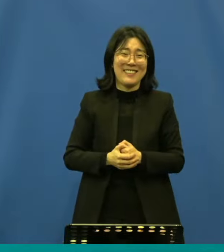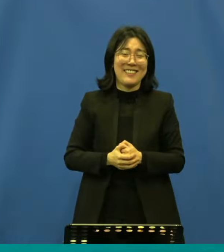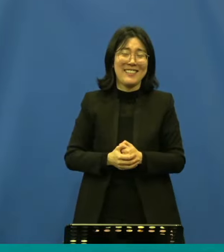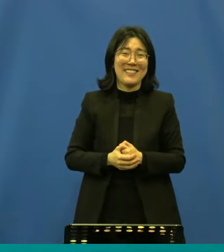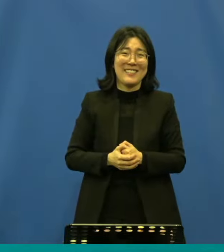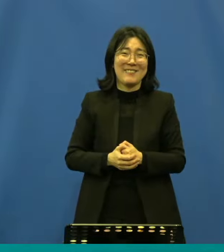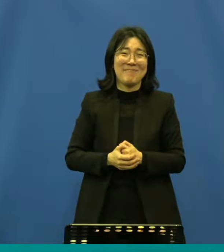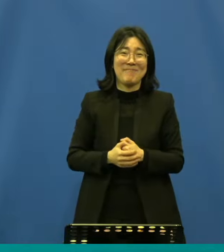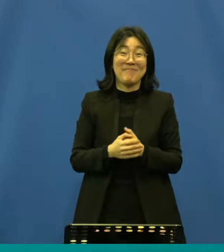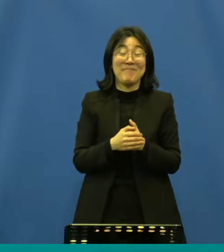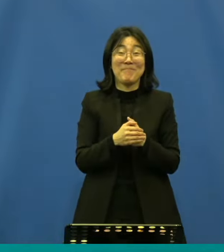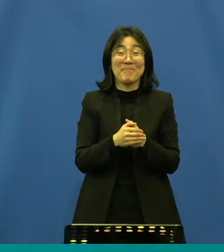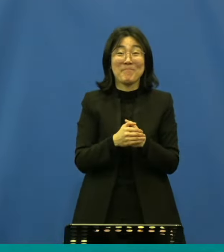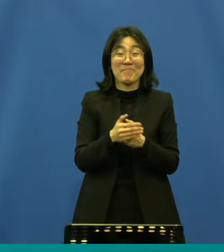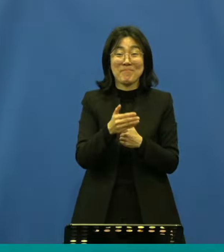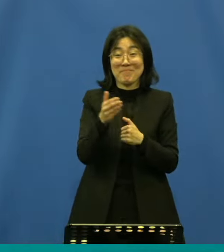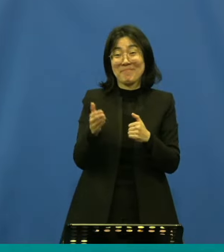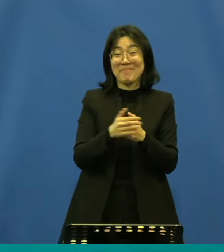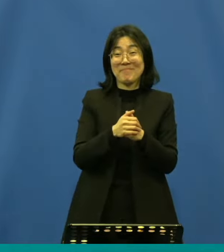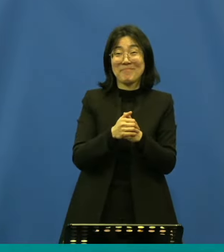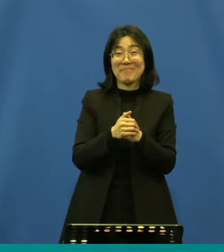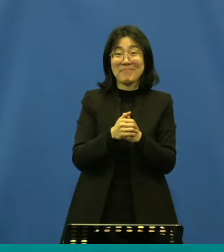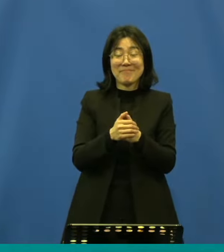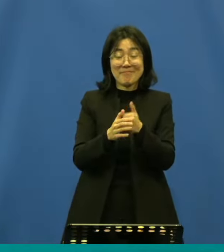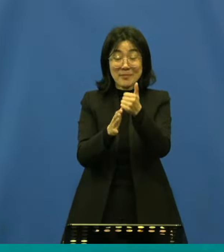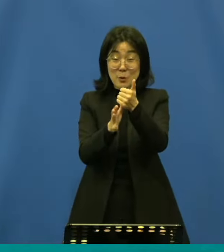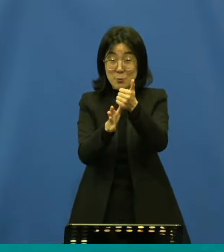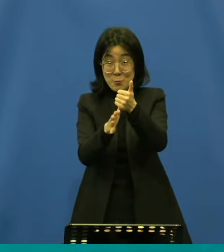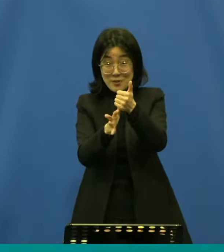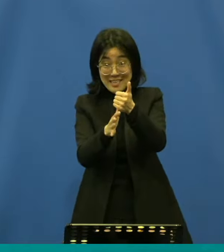좀 다르게 표현하면 어쩌면 요나는